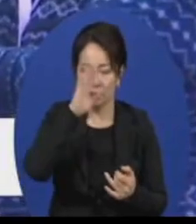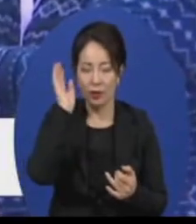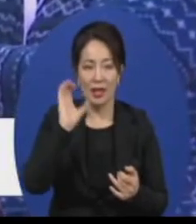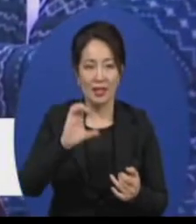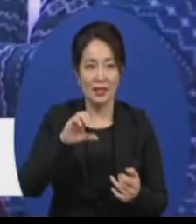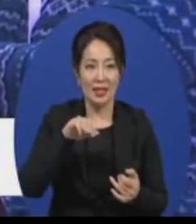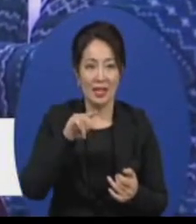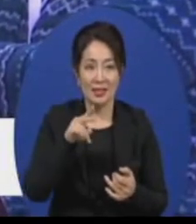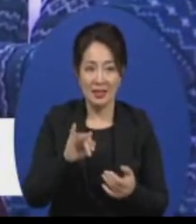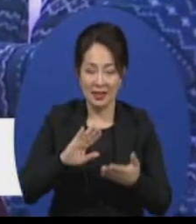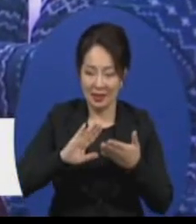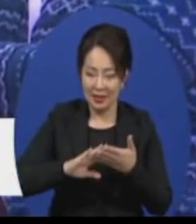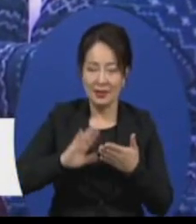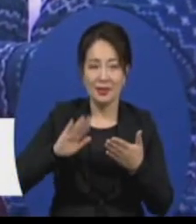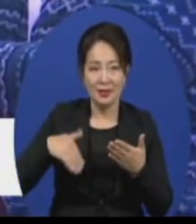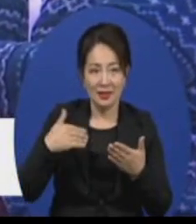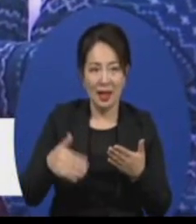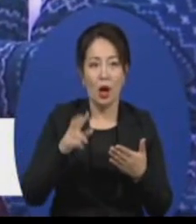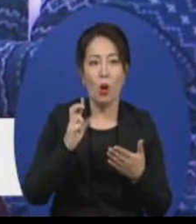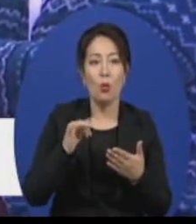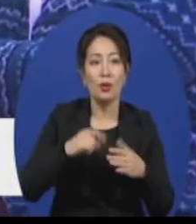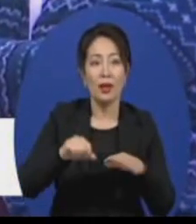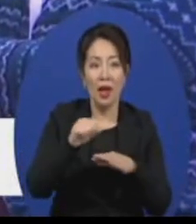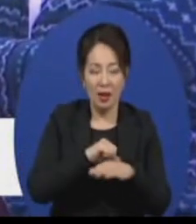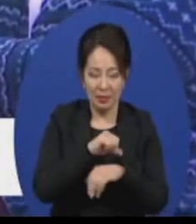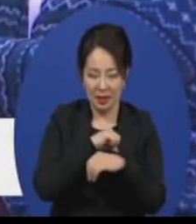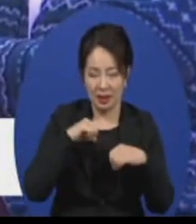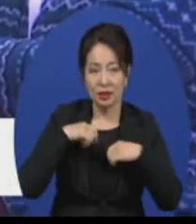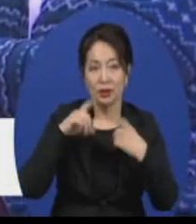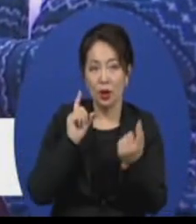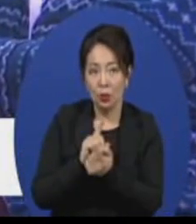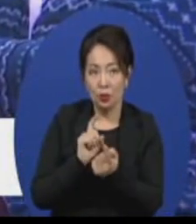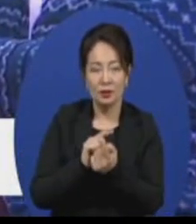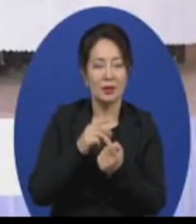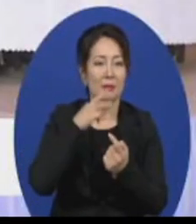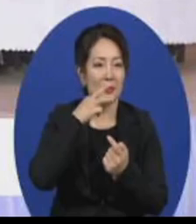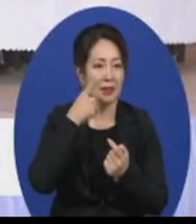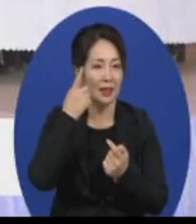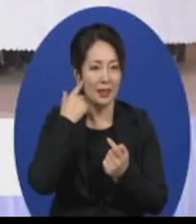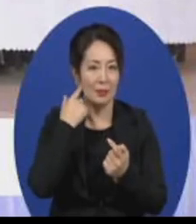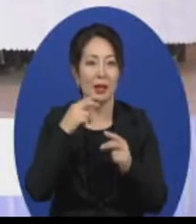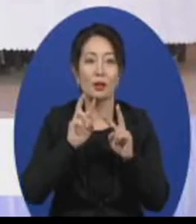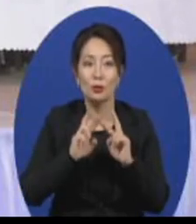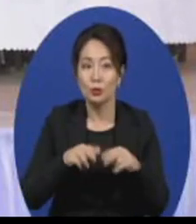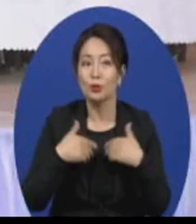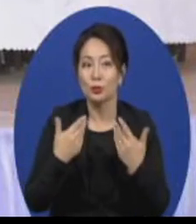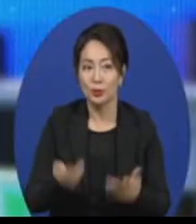танилцсны дараа Булган аймгийн төвд иргэдтэй уулзсан байна. Мэдээллийг маргааш бид өргөжлүүлэн өргөнө.